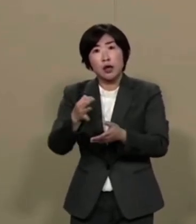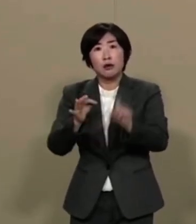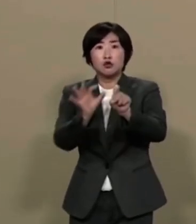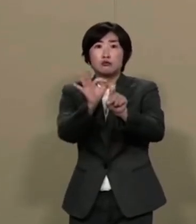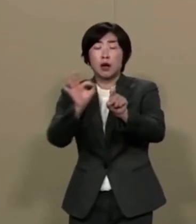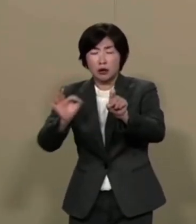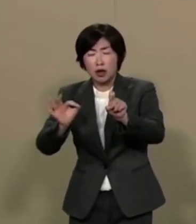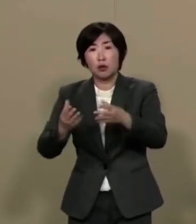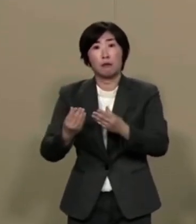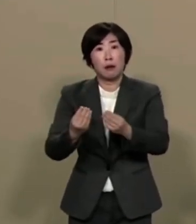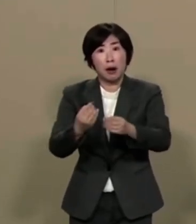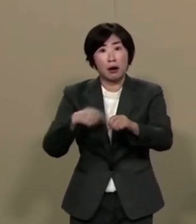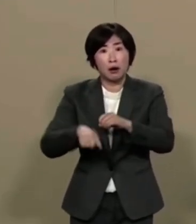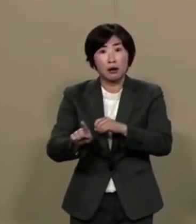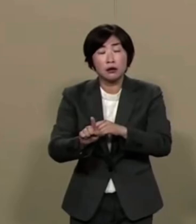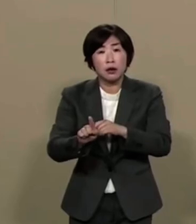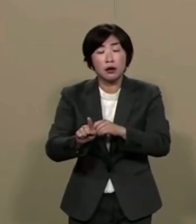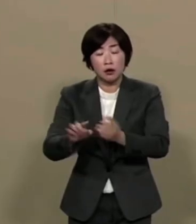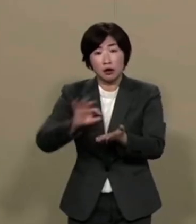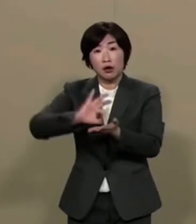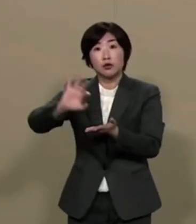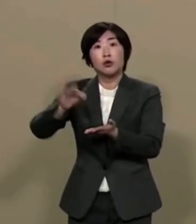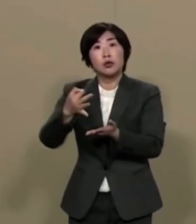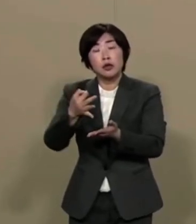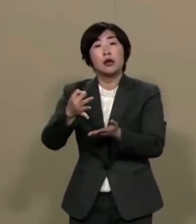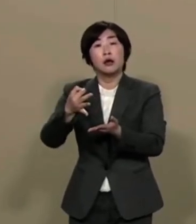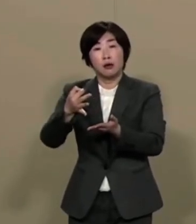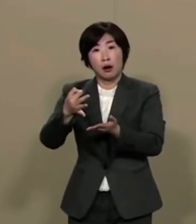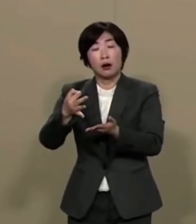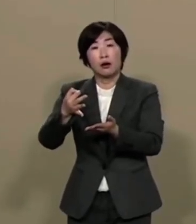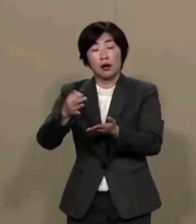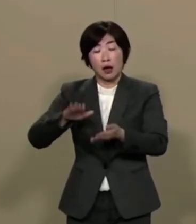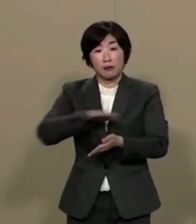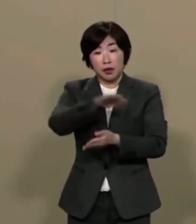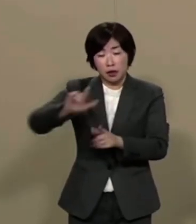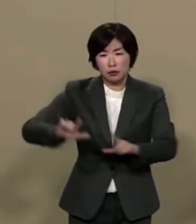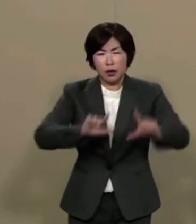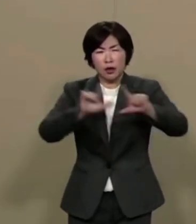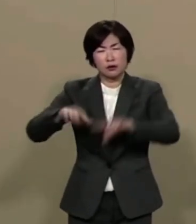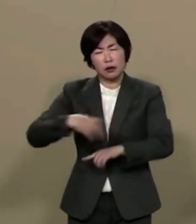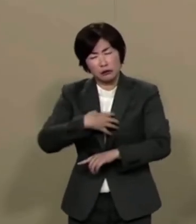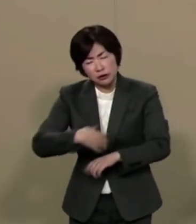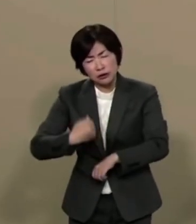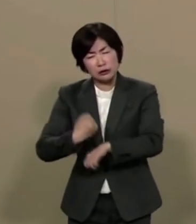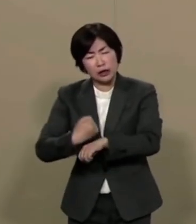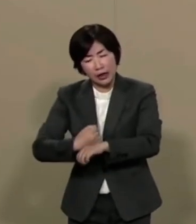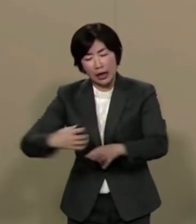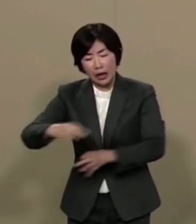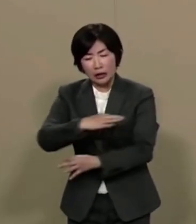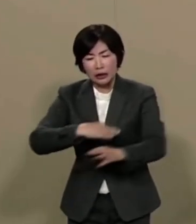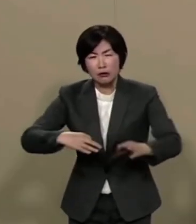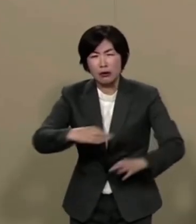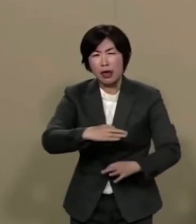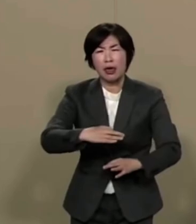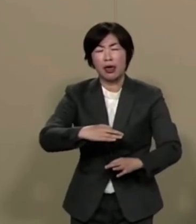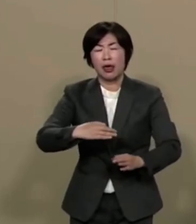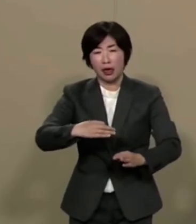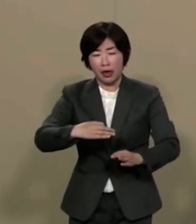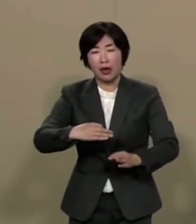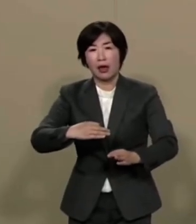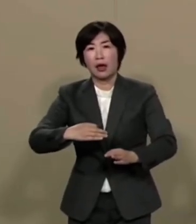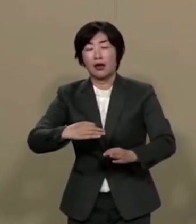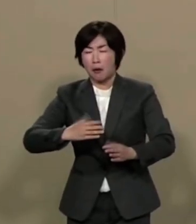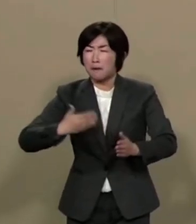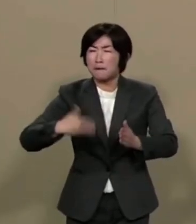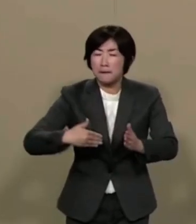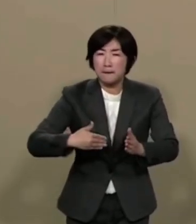でしょうかこの消費税え可変性のあるものですからみんなの生活が苦しいあるいはデフレを脱却しきっていないという時には